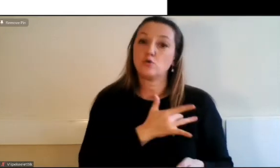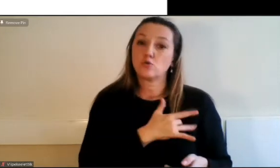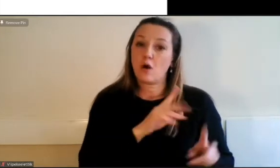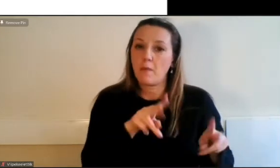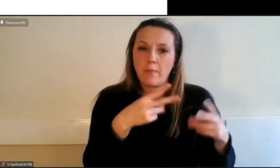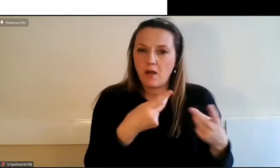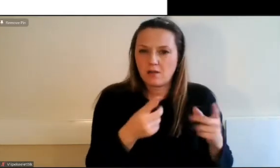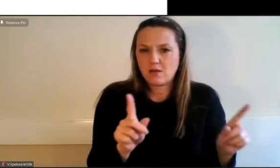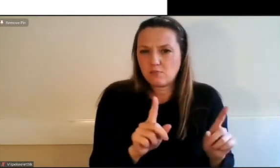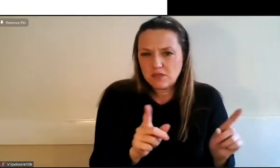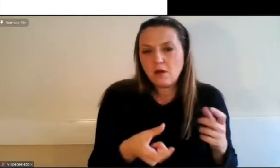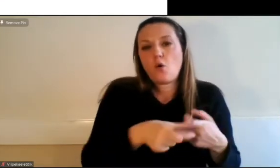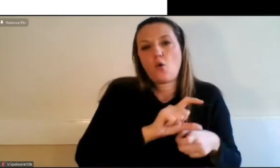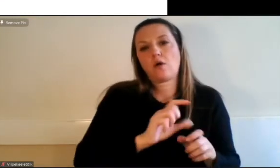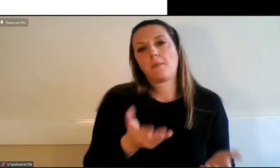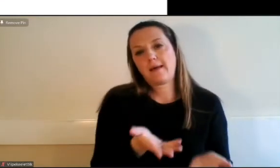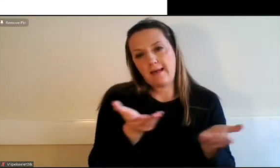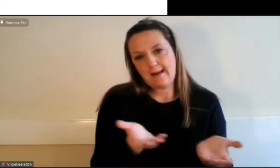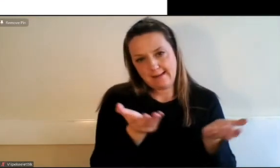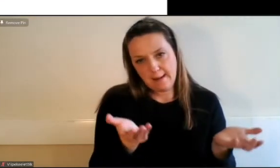saab ikka.